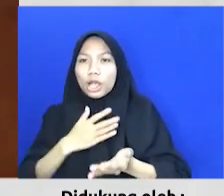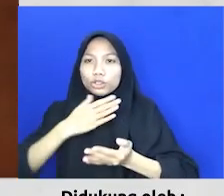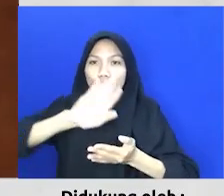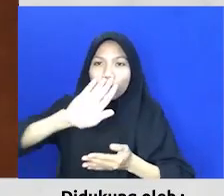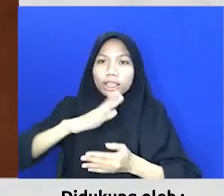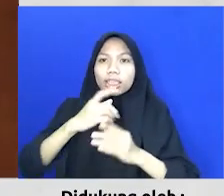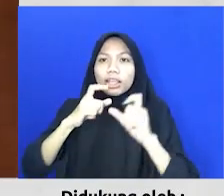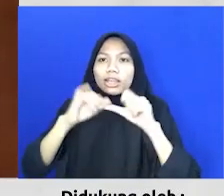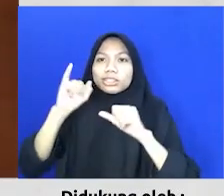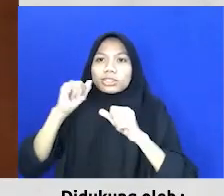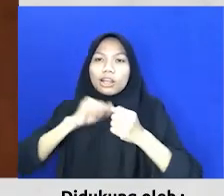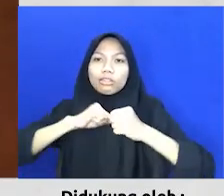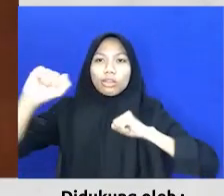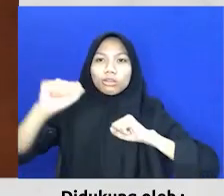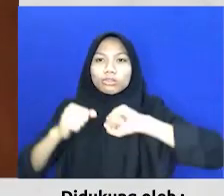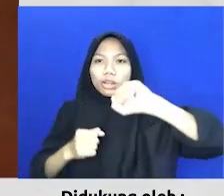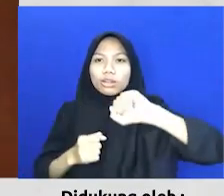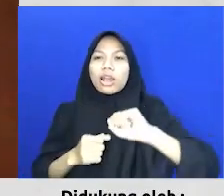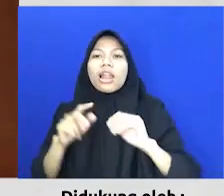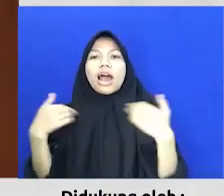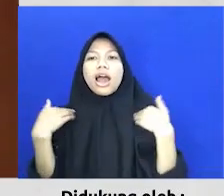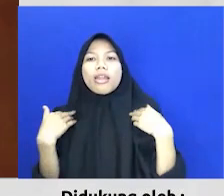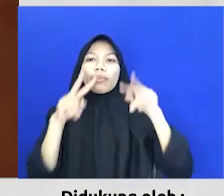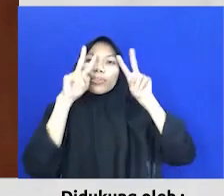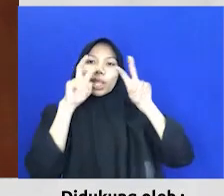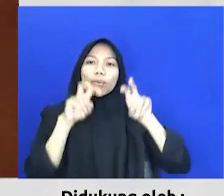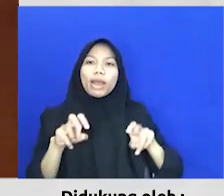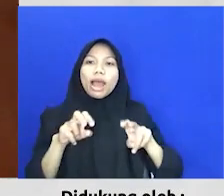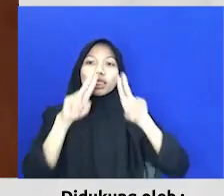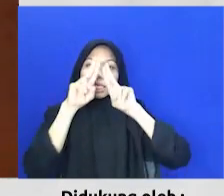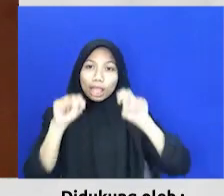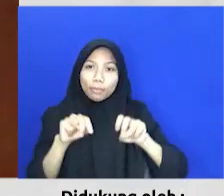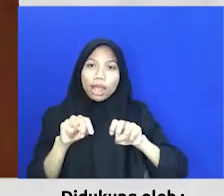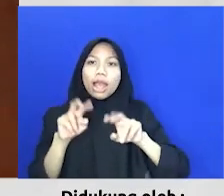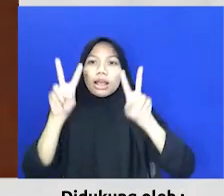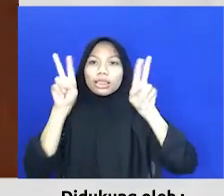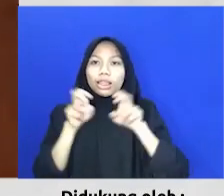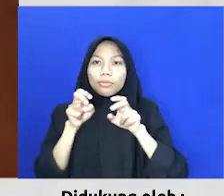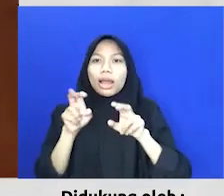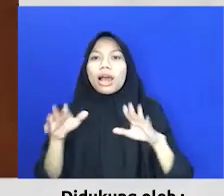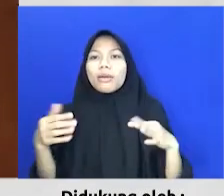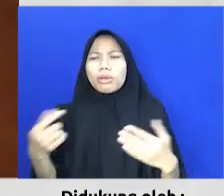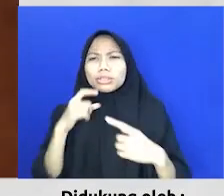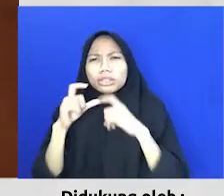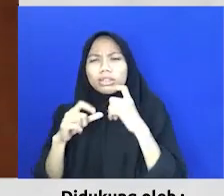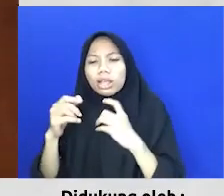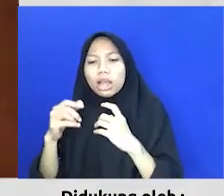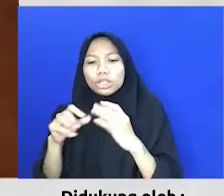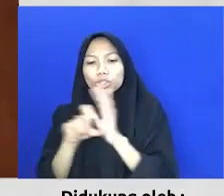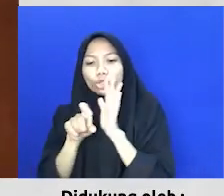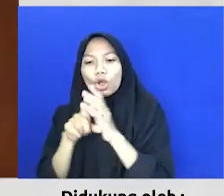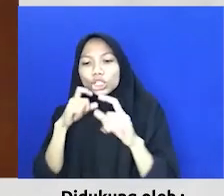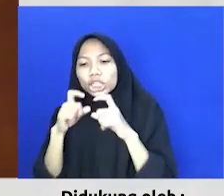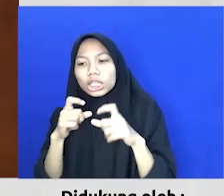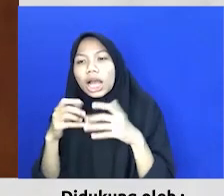itu orkes terkenal dan terbaik di Indonesia waktu itu dari Saiful Bahri. Ya, diajak serta.